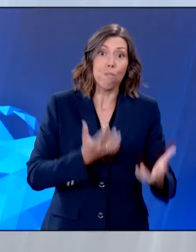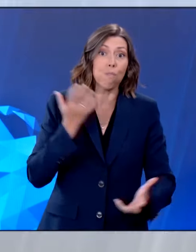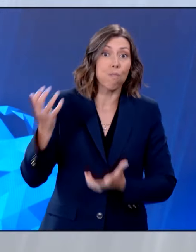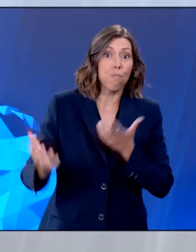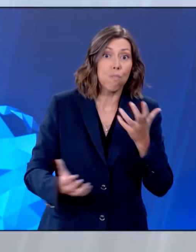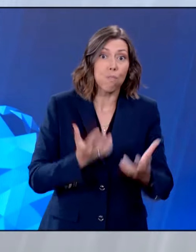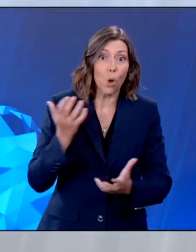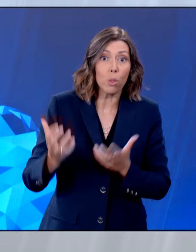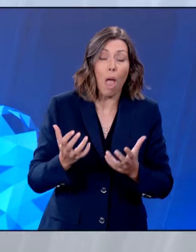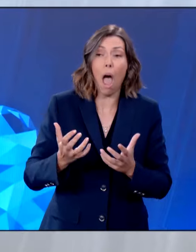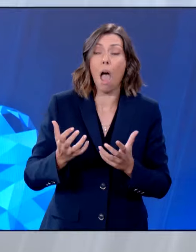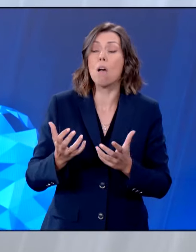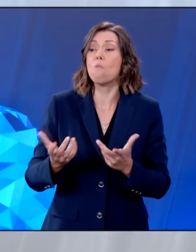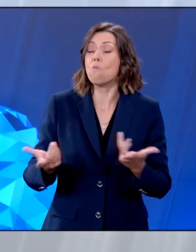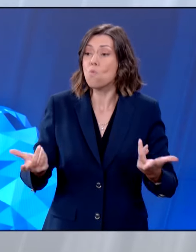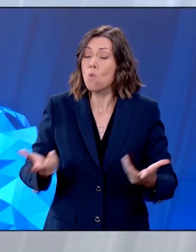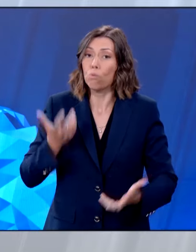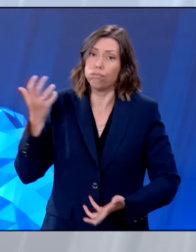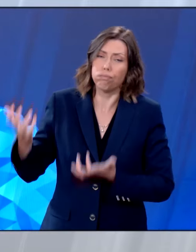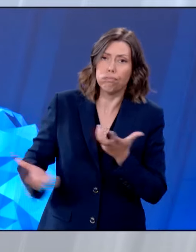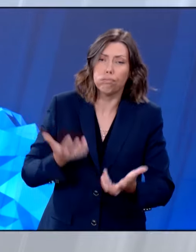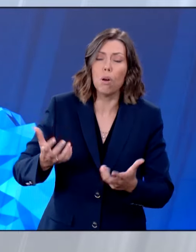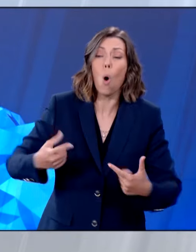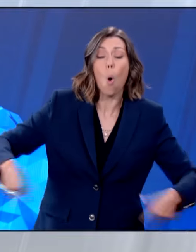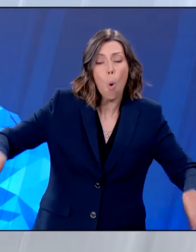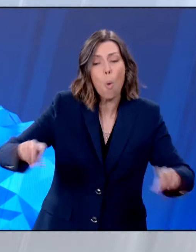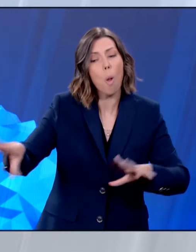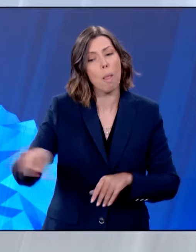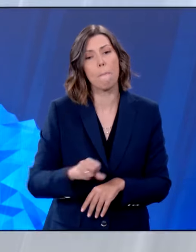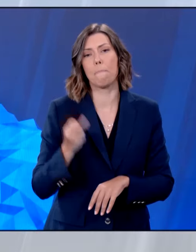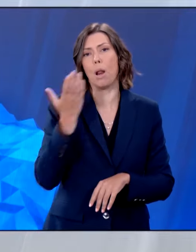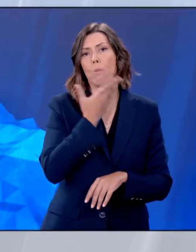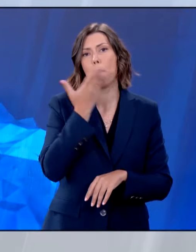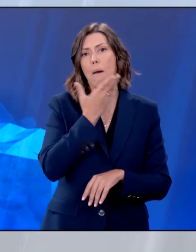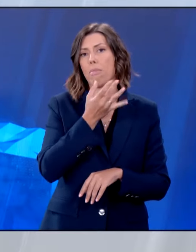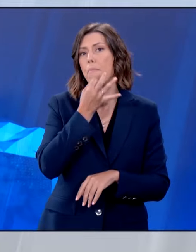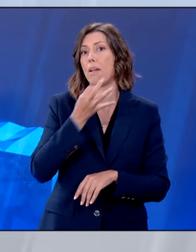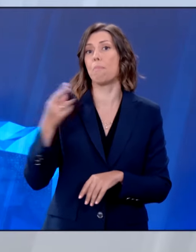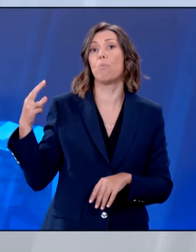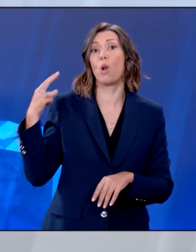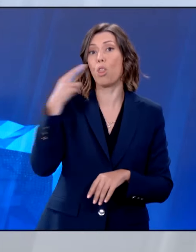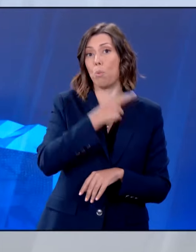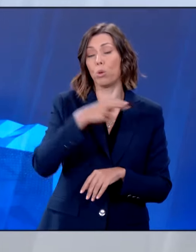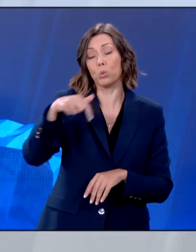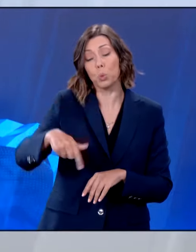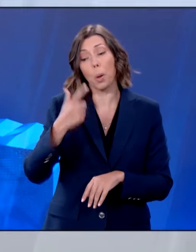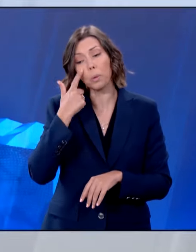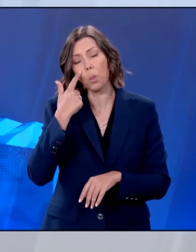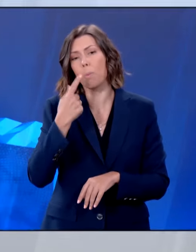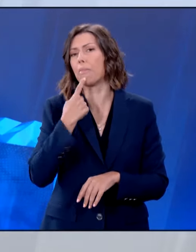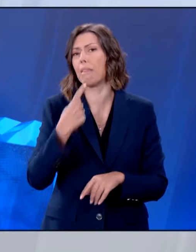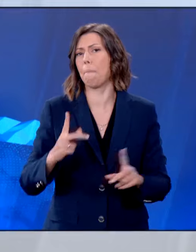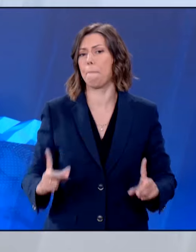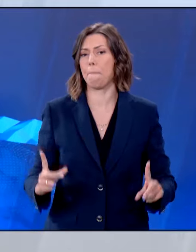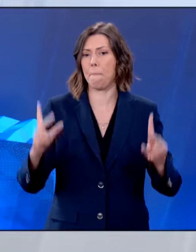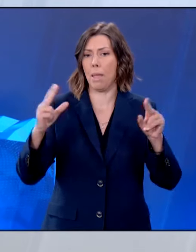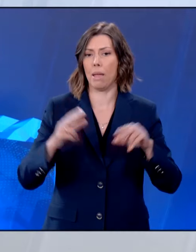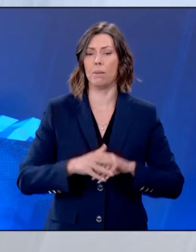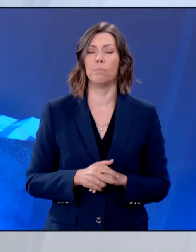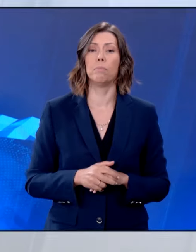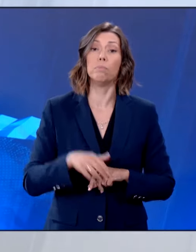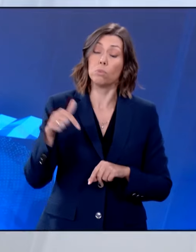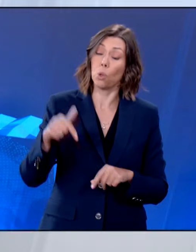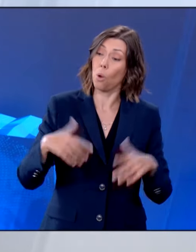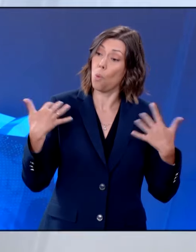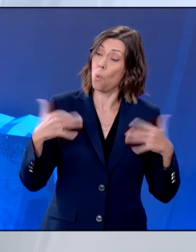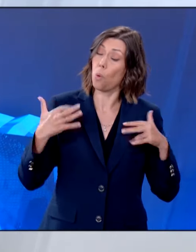μεταξύ άλλων ο Πρωθυπουργός Κυριάκος Μητσοτάκης. Να ακούσουμε τι είπε. Σε μια εποχή μεγάλης κλιματικής κρίσης, την